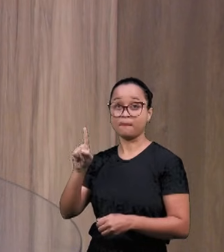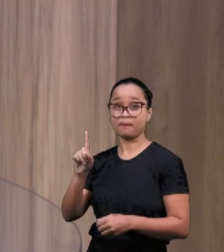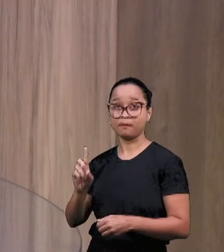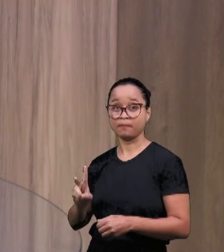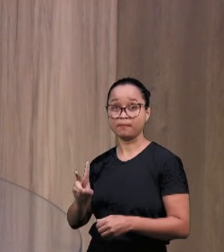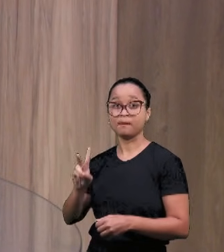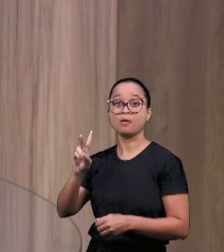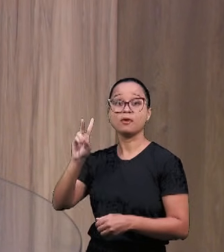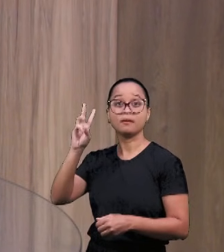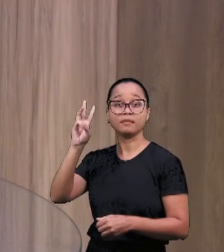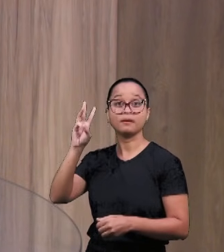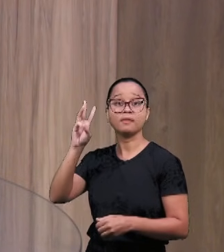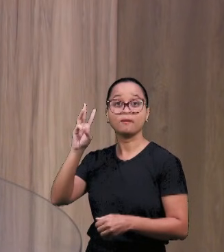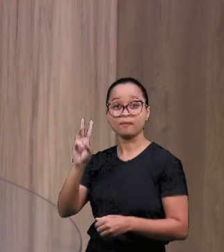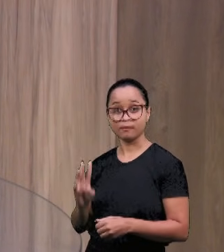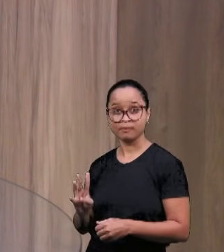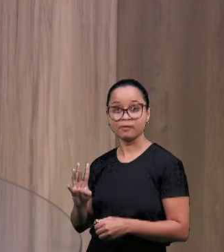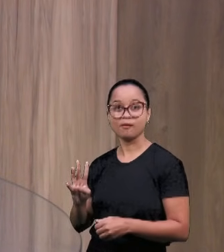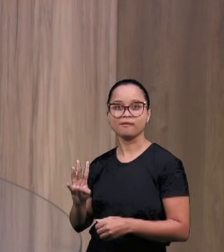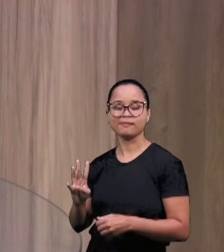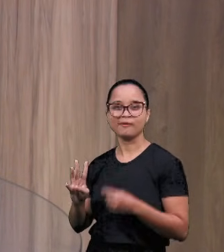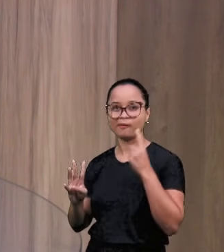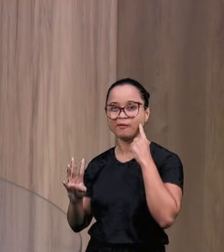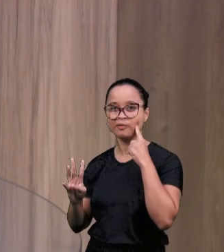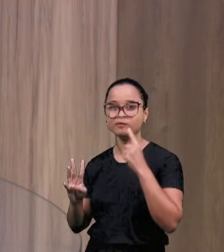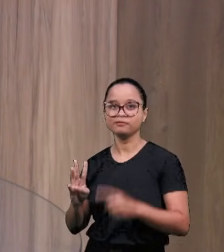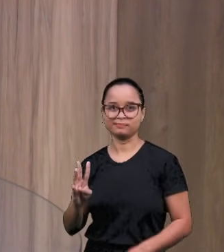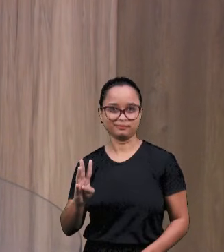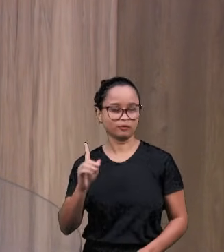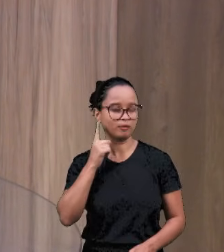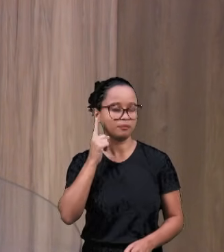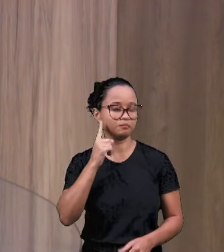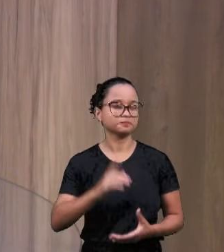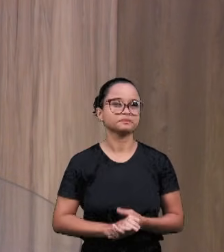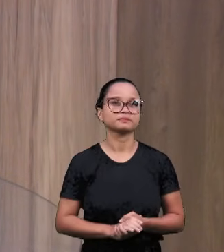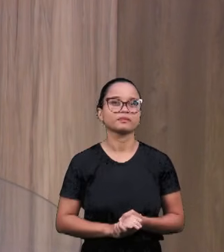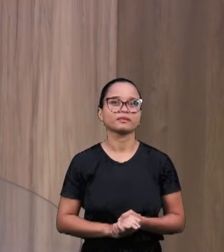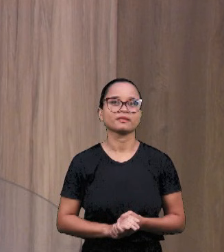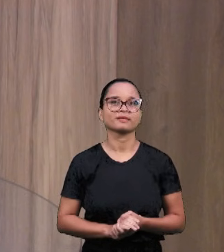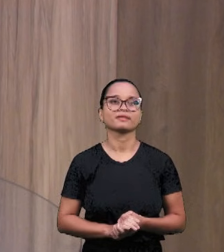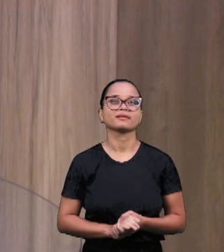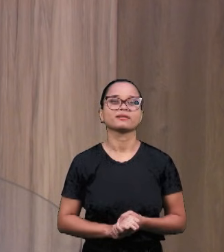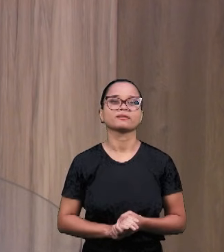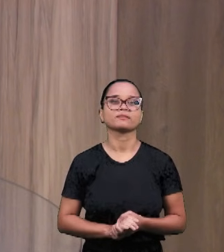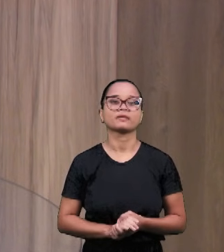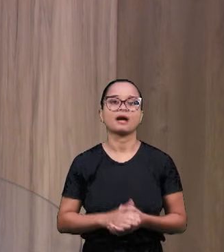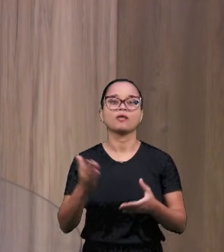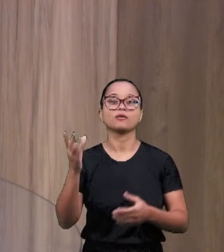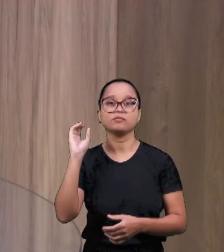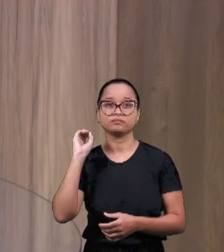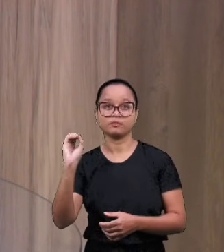Um, dois, três, quatro. Maintenant, nous allons au choucalho.